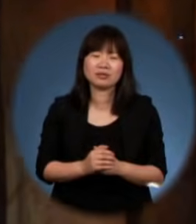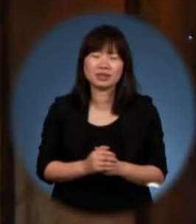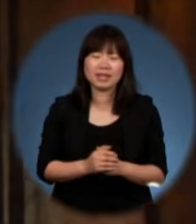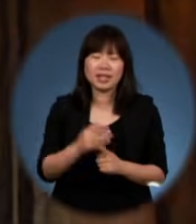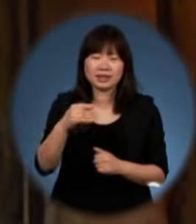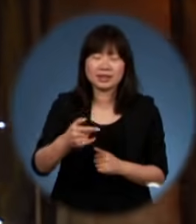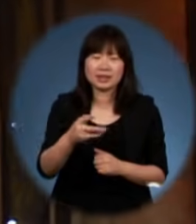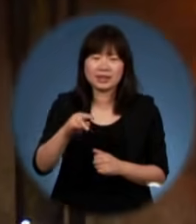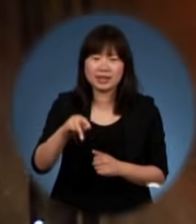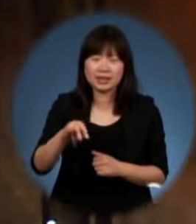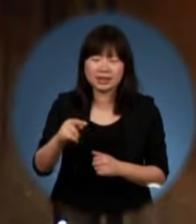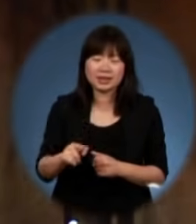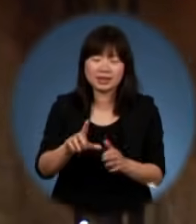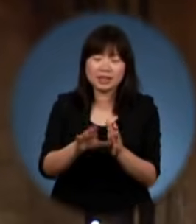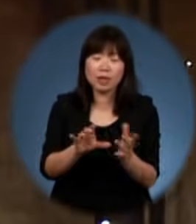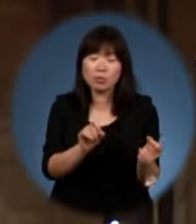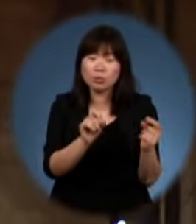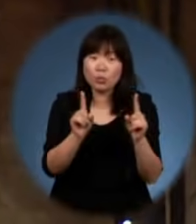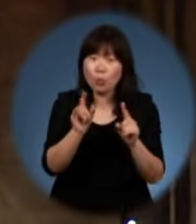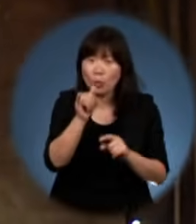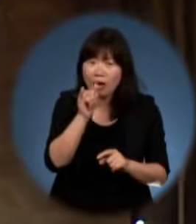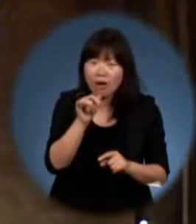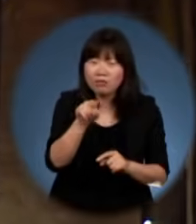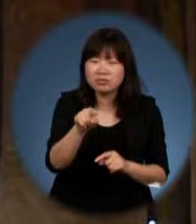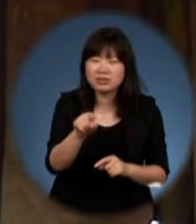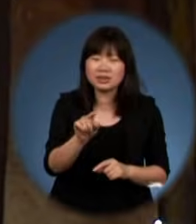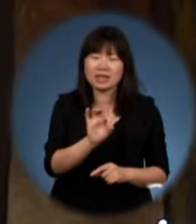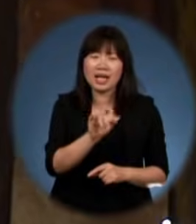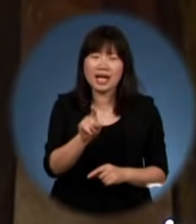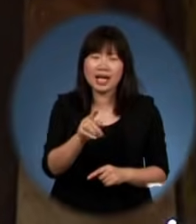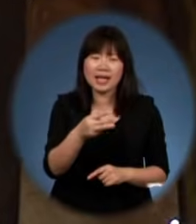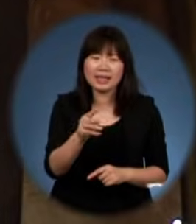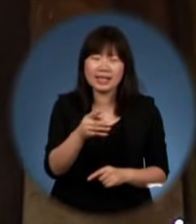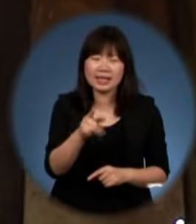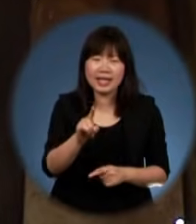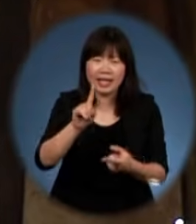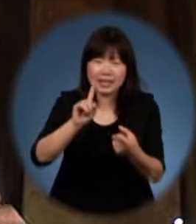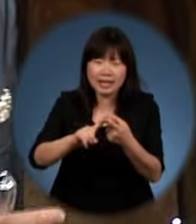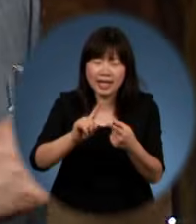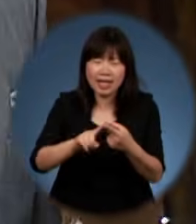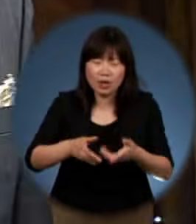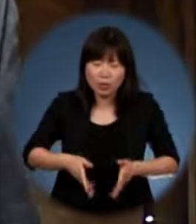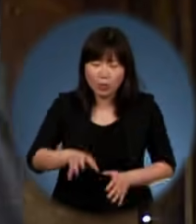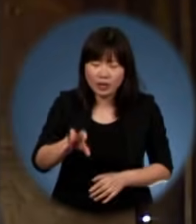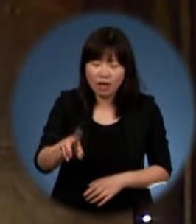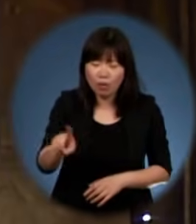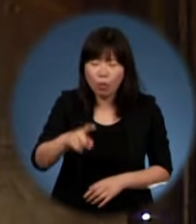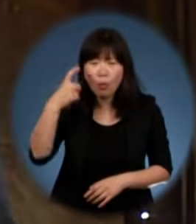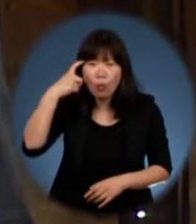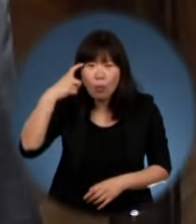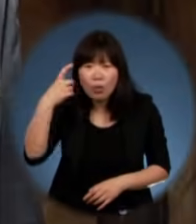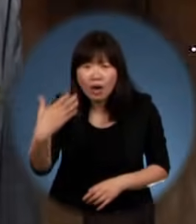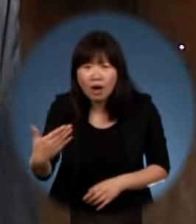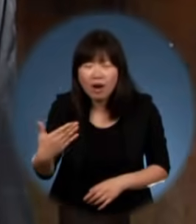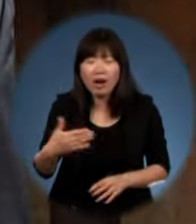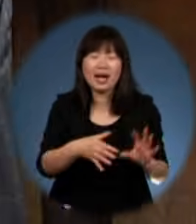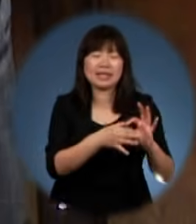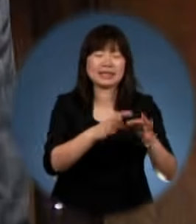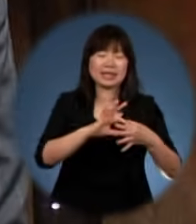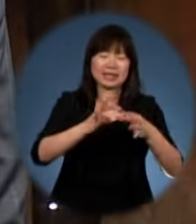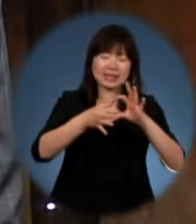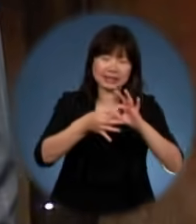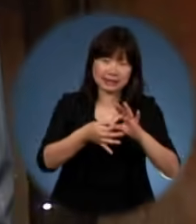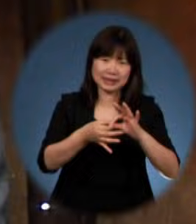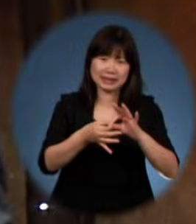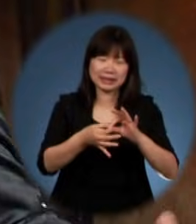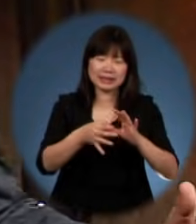열애 상승 시대의 부활 되게 되는데요 그 아래 태에 대한 고향은 어디 있느냐 바로 그리스 였다는